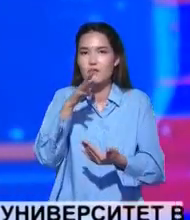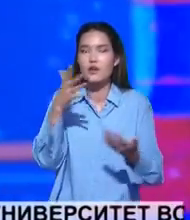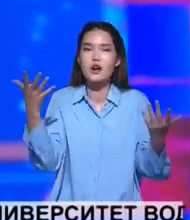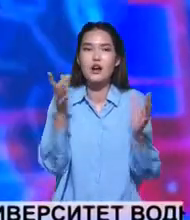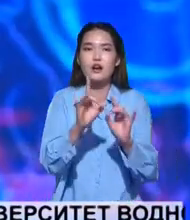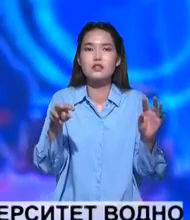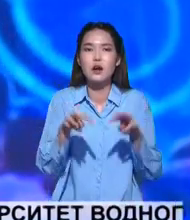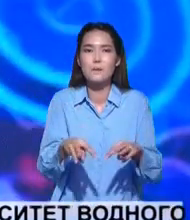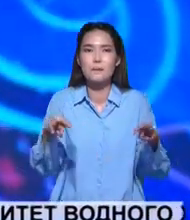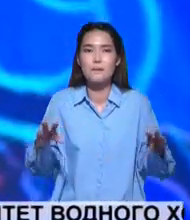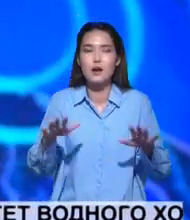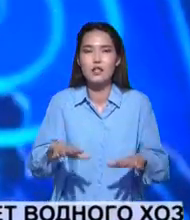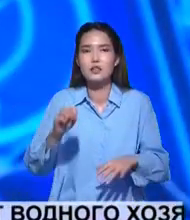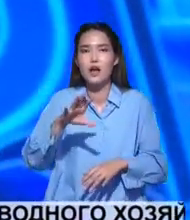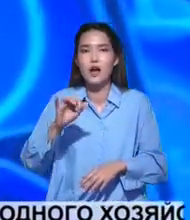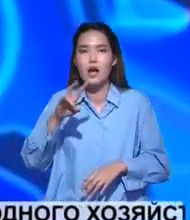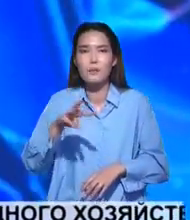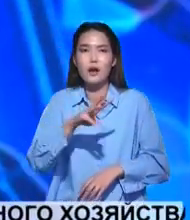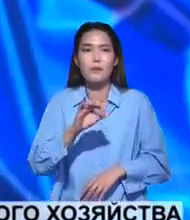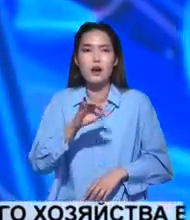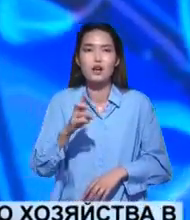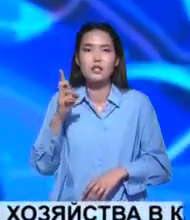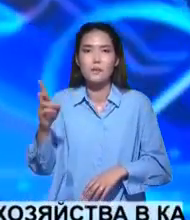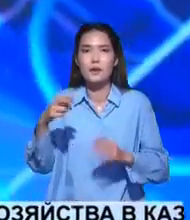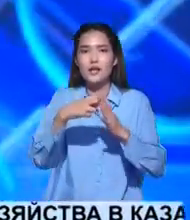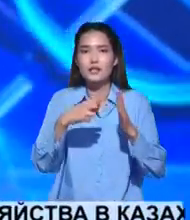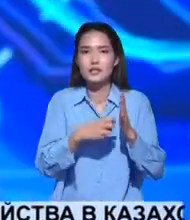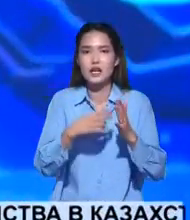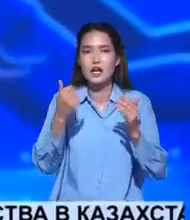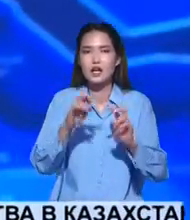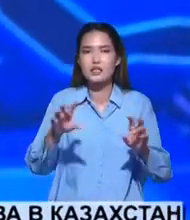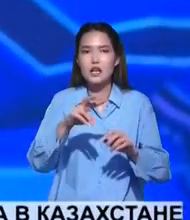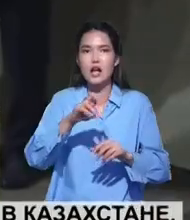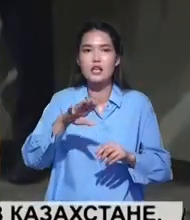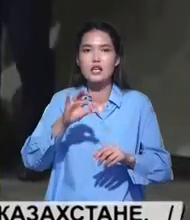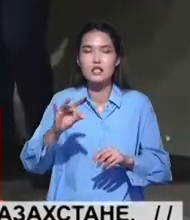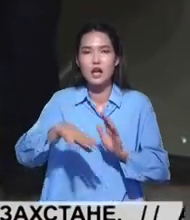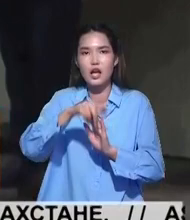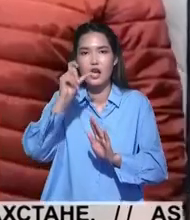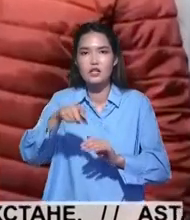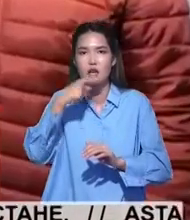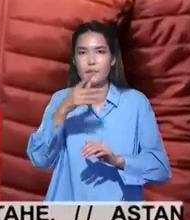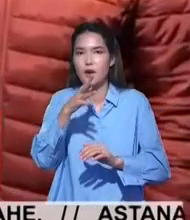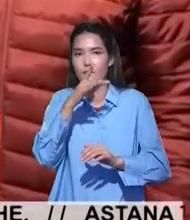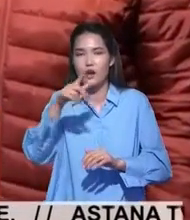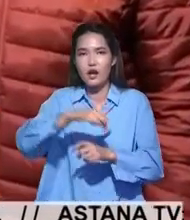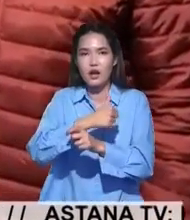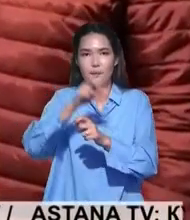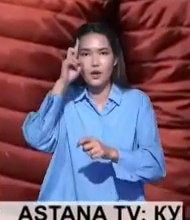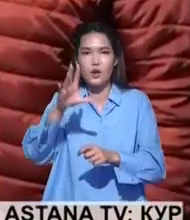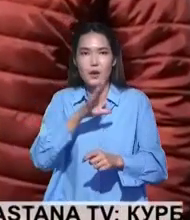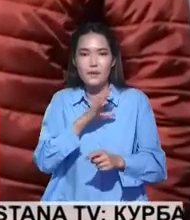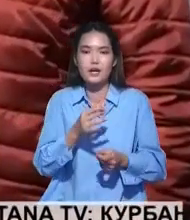мнение выразил мажилисмен фракции «Манат» Марат Пашимов в статье для издания «Литер». Депутат подчеркнул, что все это время глава государства был